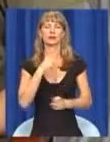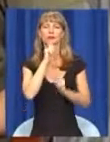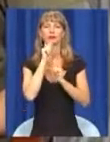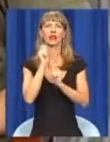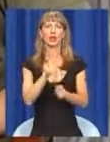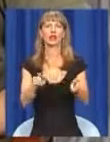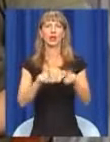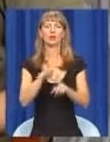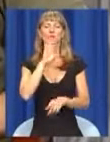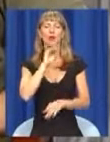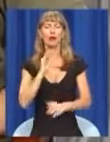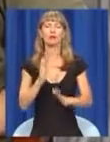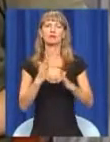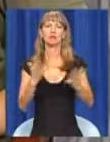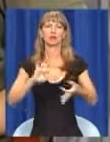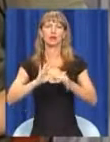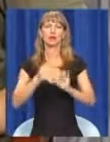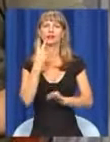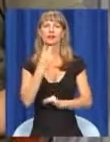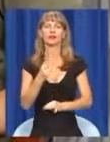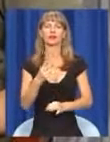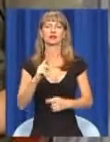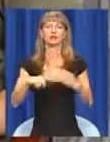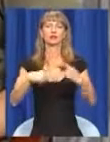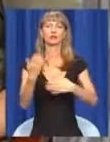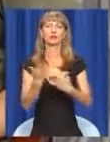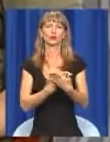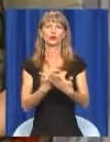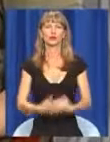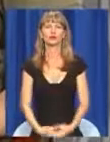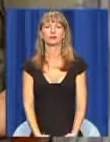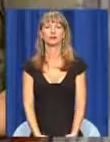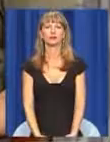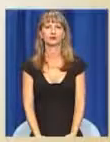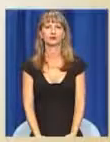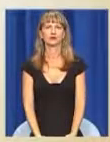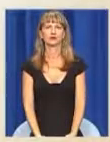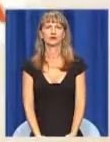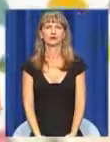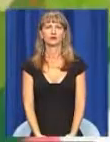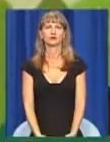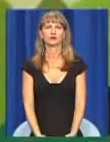такого песика, а більш детальніше подивимося про нього в наступному сюжеті.